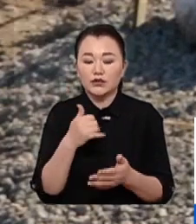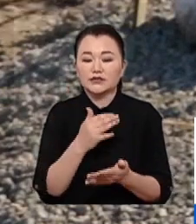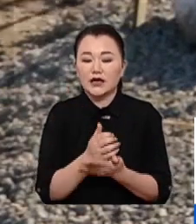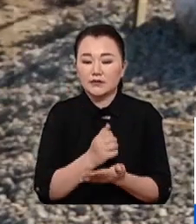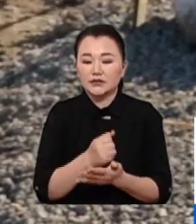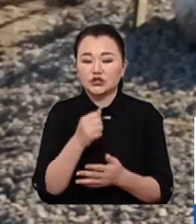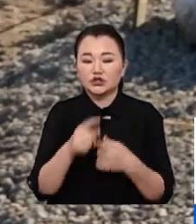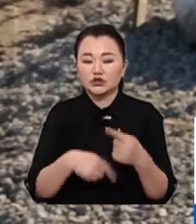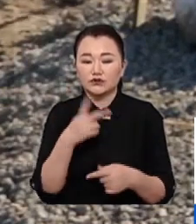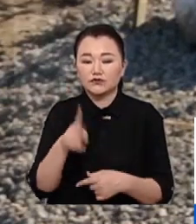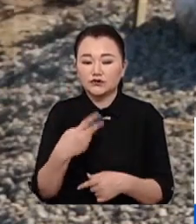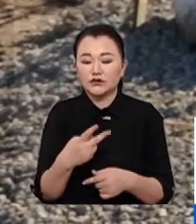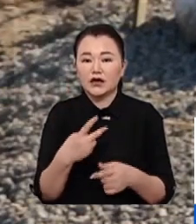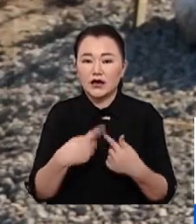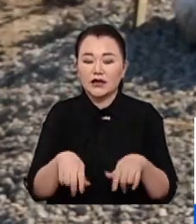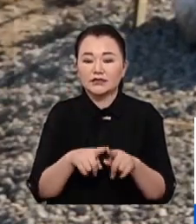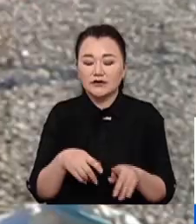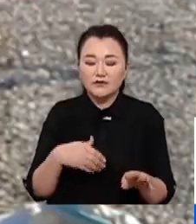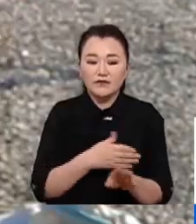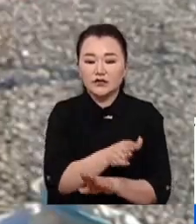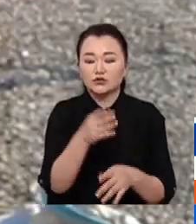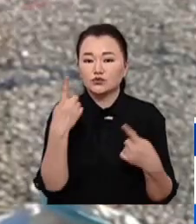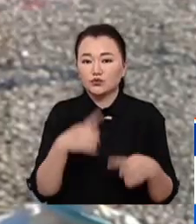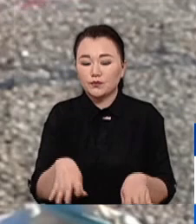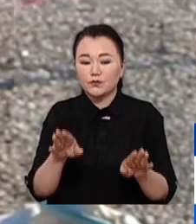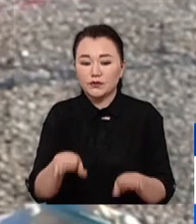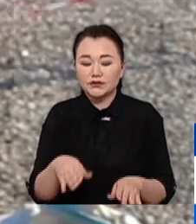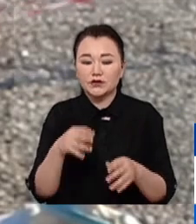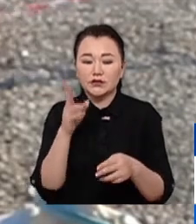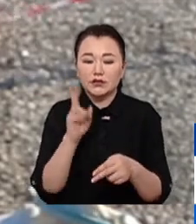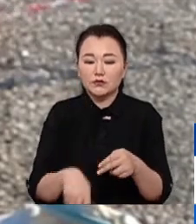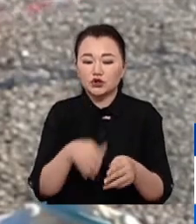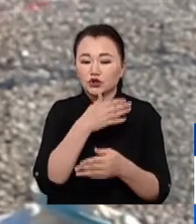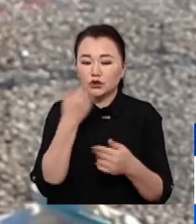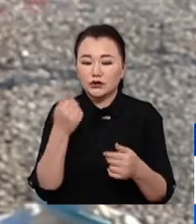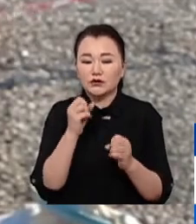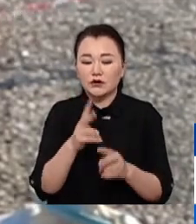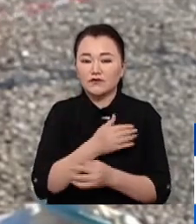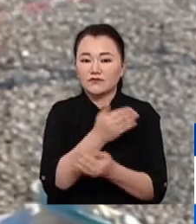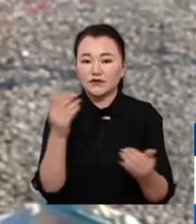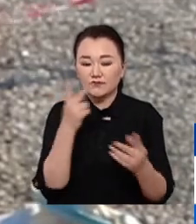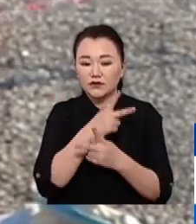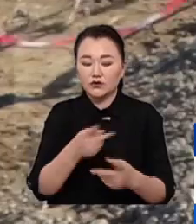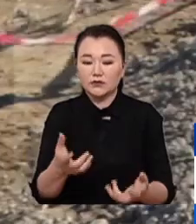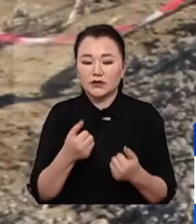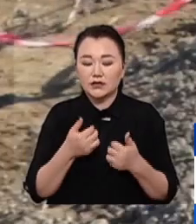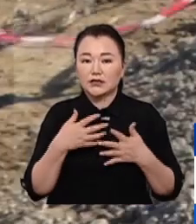течение 2 часов мы организовали выезд. Объект у нас незавершенный, как сами видите, он не